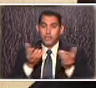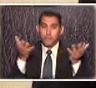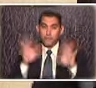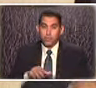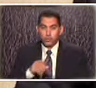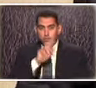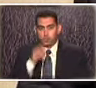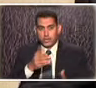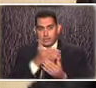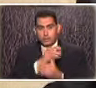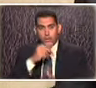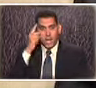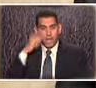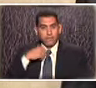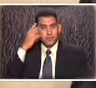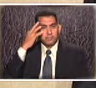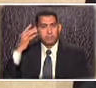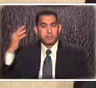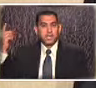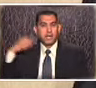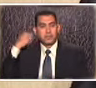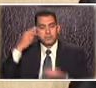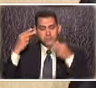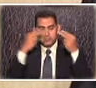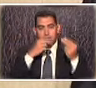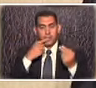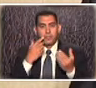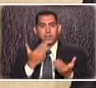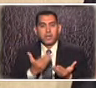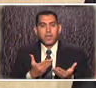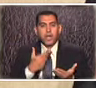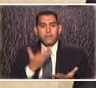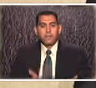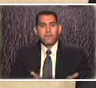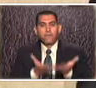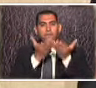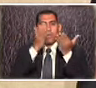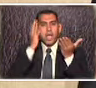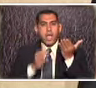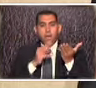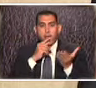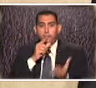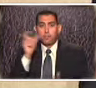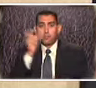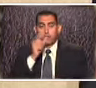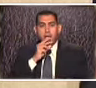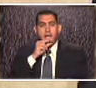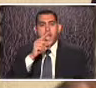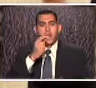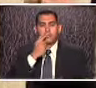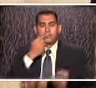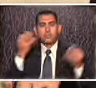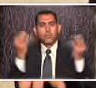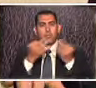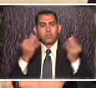وهبتدي مباشره في المثاليه في الخطاب الاسلامي يبدو الخطاب الاسلامي مثالي جدا لكن عندما